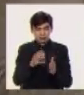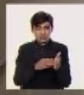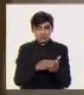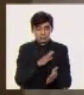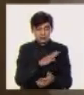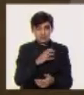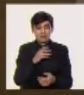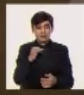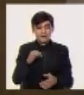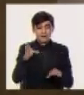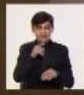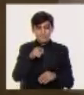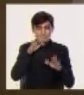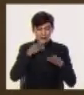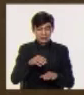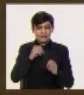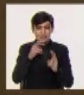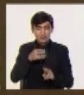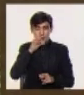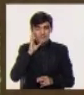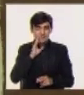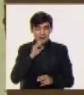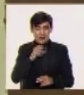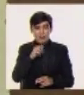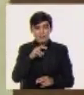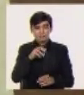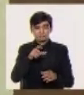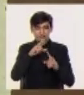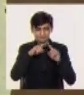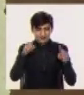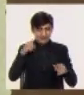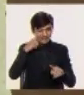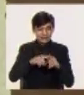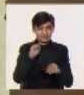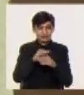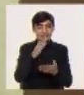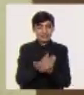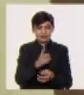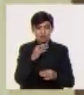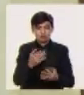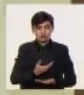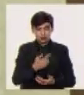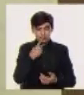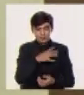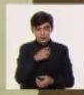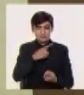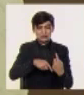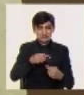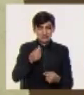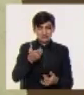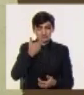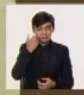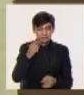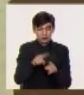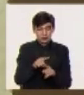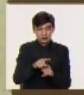Өйткені әр подъезде мынандай арнайы ауыз су беретін аппараттары орнатылған. Ал тұрғындар айтады, бұл кәсіп жасап ақша